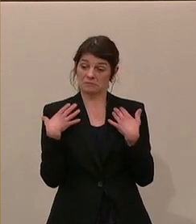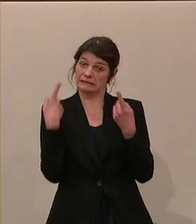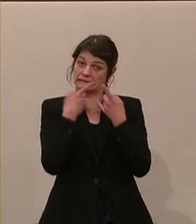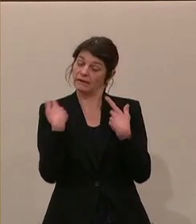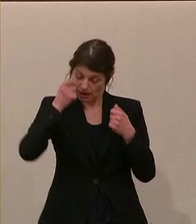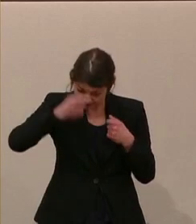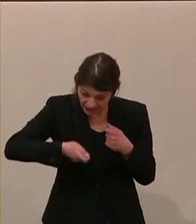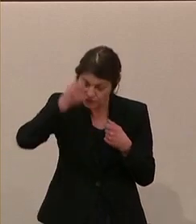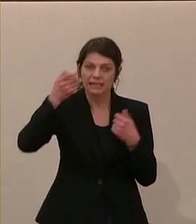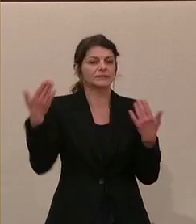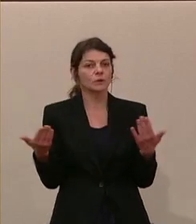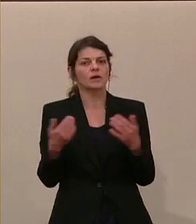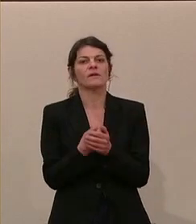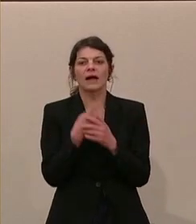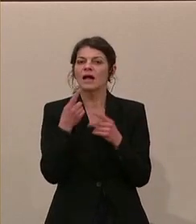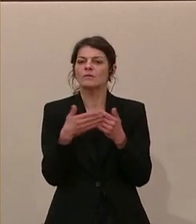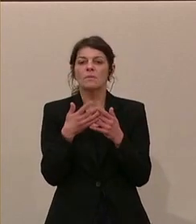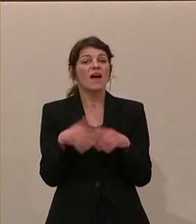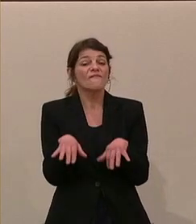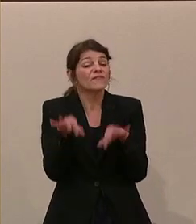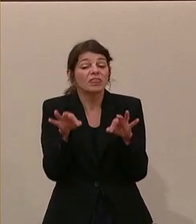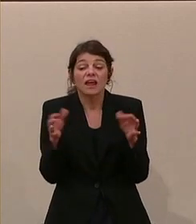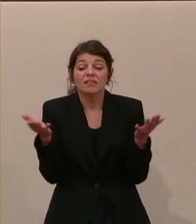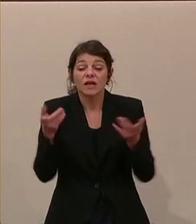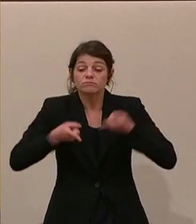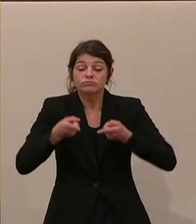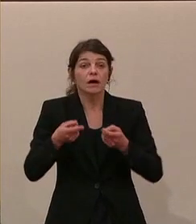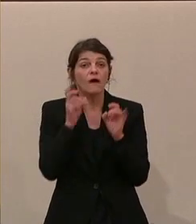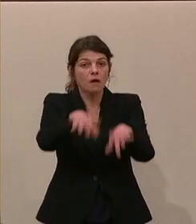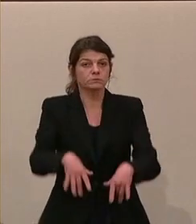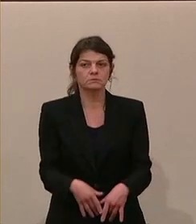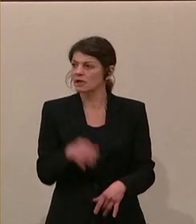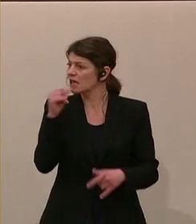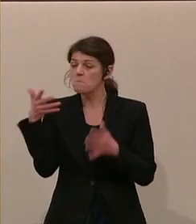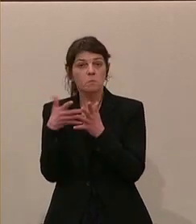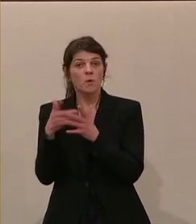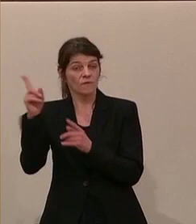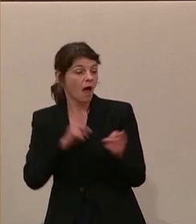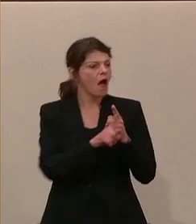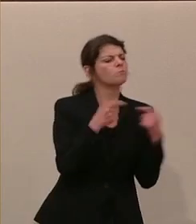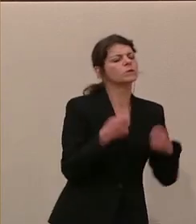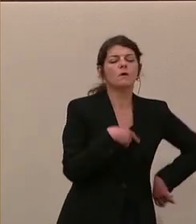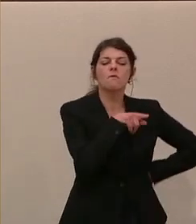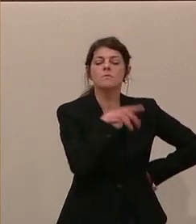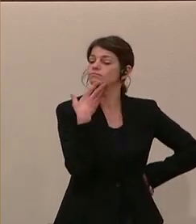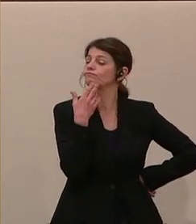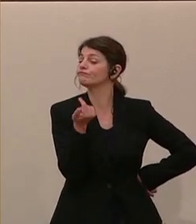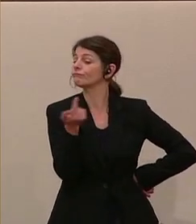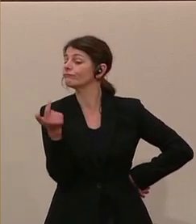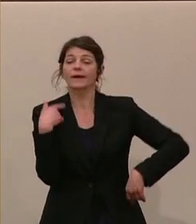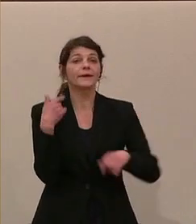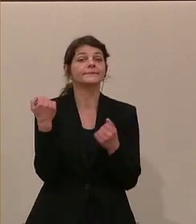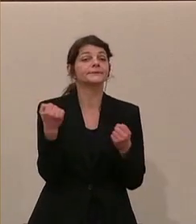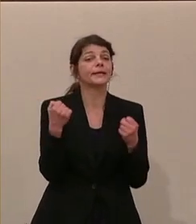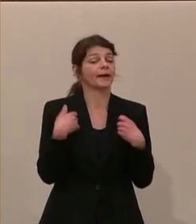schon den Findetwas-Erlass abgeschafft haben, dass die Prüfer nicht zu den Betrieben hinausgehen und sagen, jetzt werde